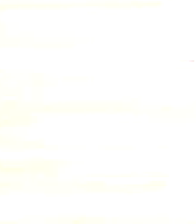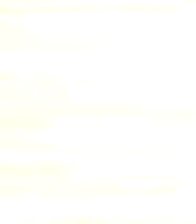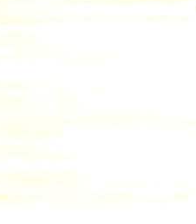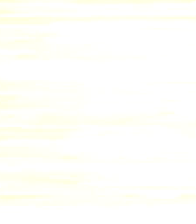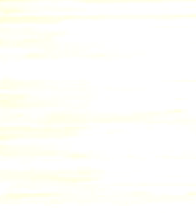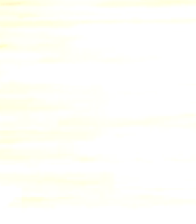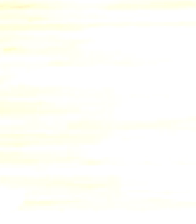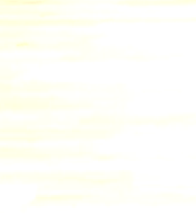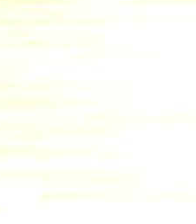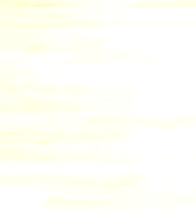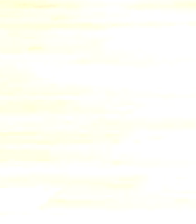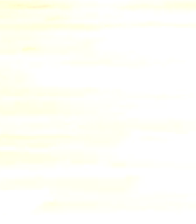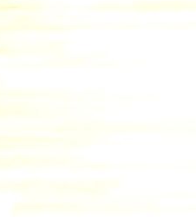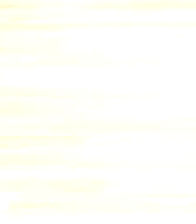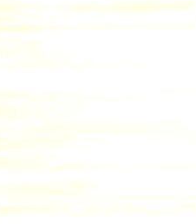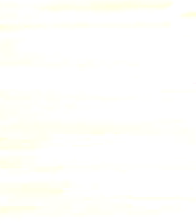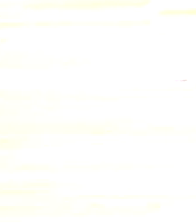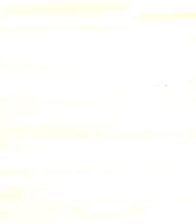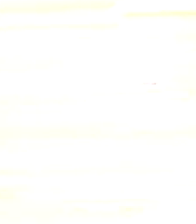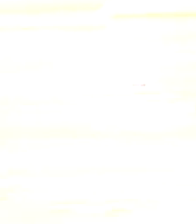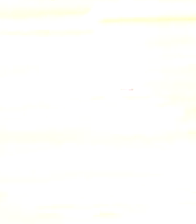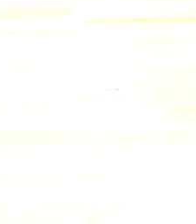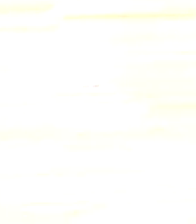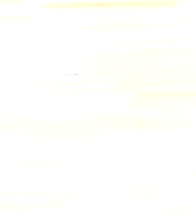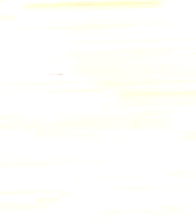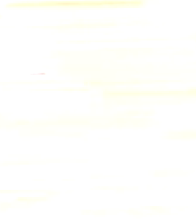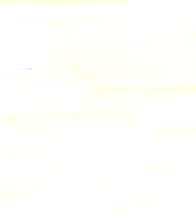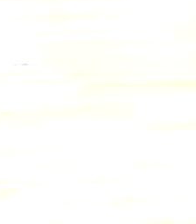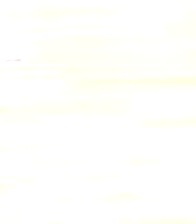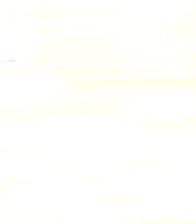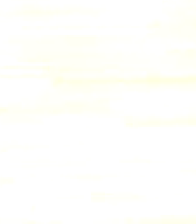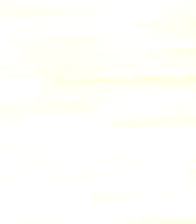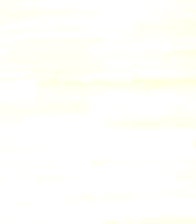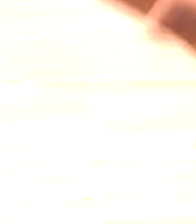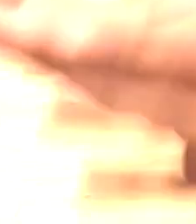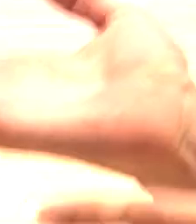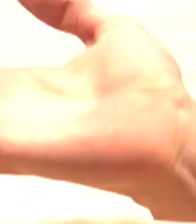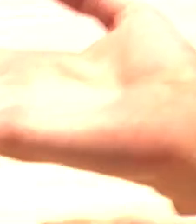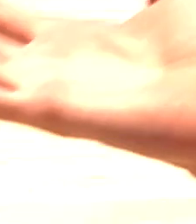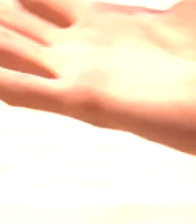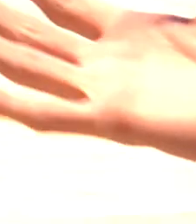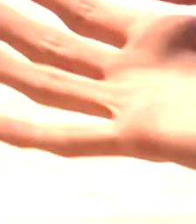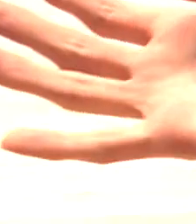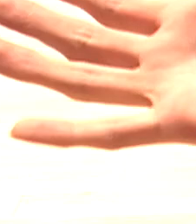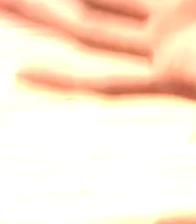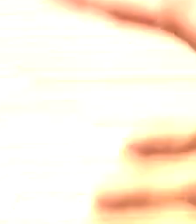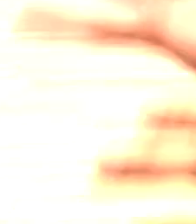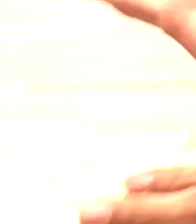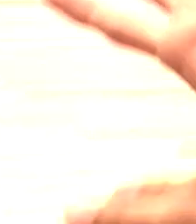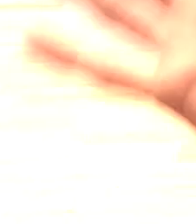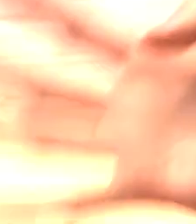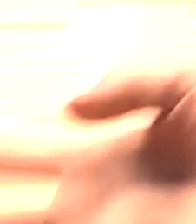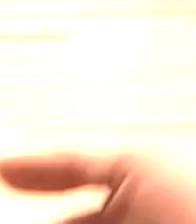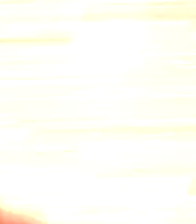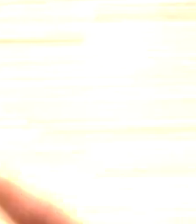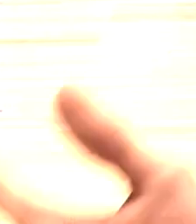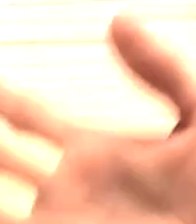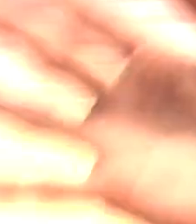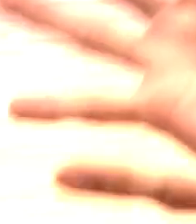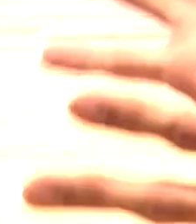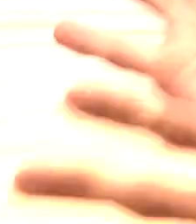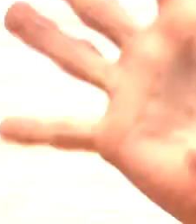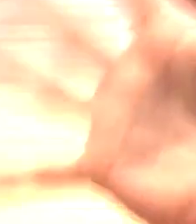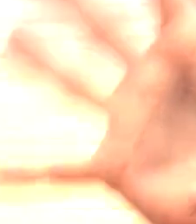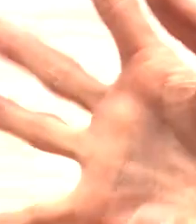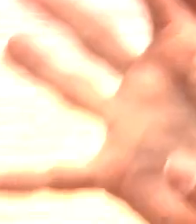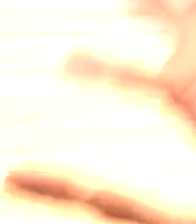いやーイベントはあの僕的にはやっぱりし人口はゆちゃんで t ちゃん